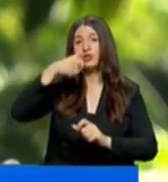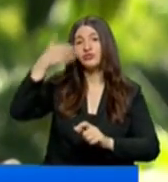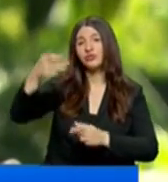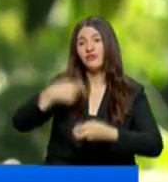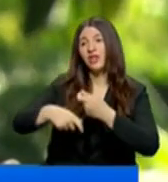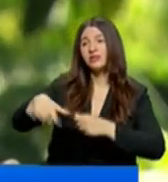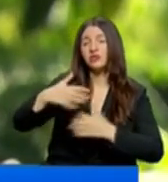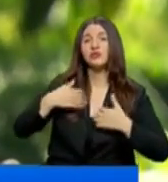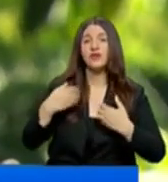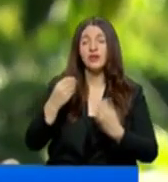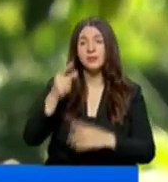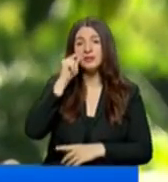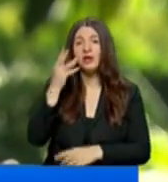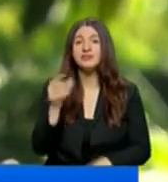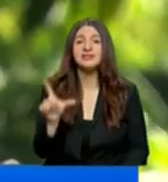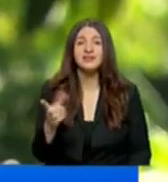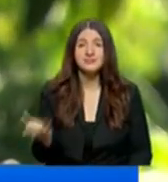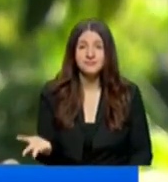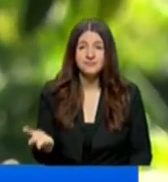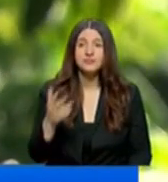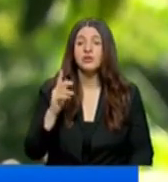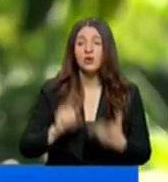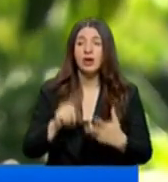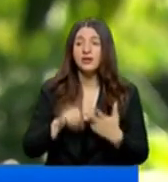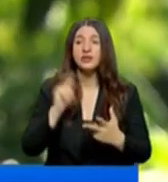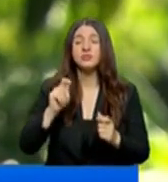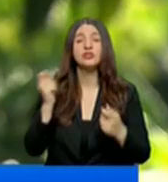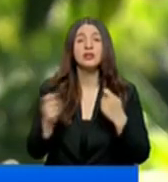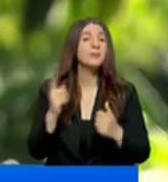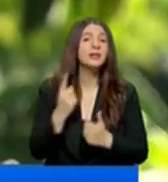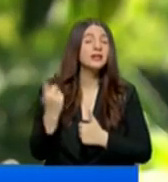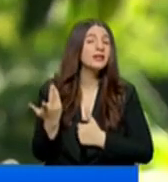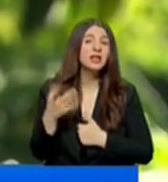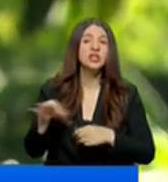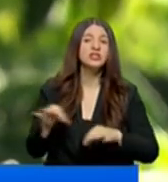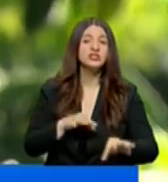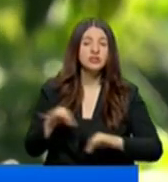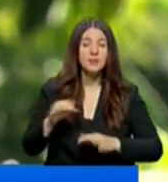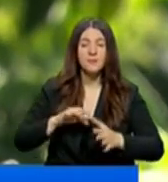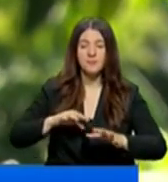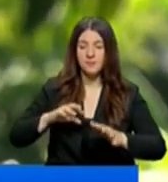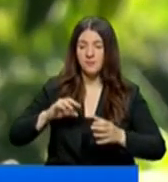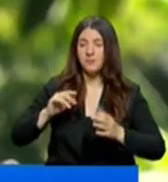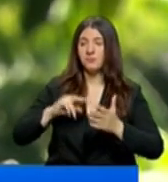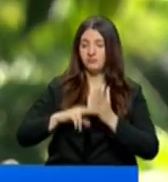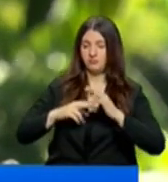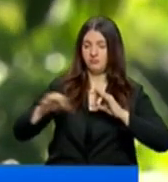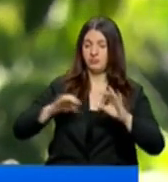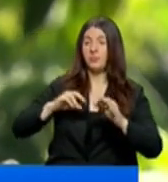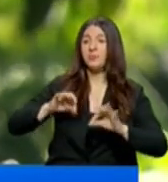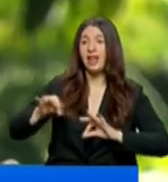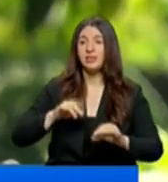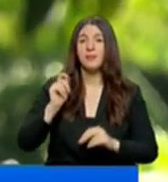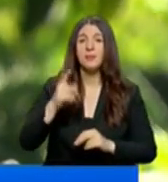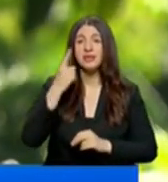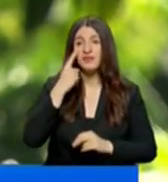çevrelerine güven veren bir insan olması lazım. Üç yapacağınız işlerden birisi strateji ve planlama örgütünü kurmaktır. Ya bir